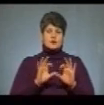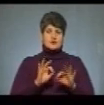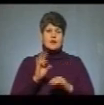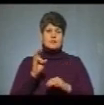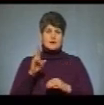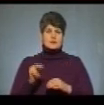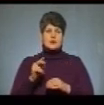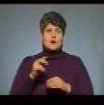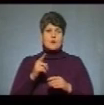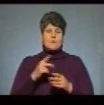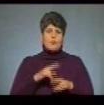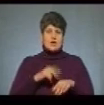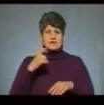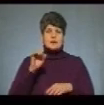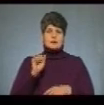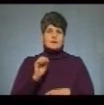Василик.